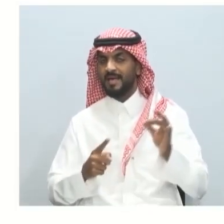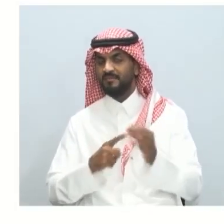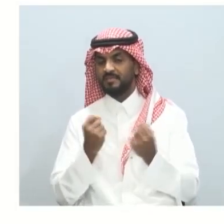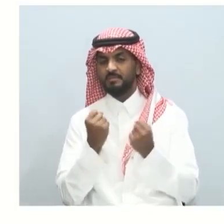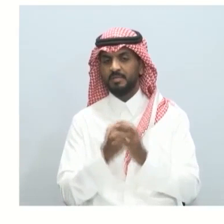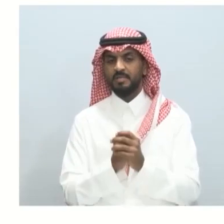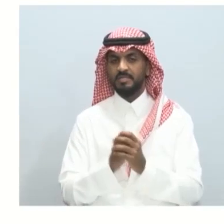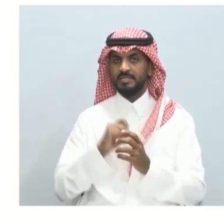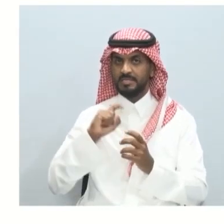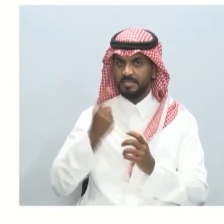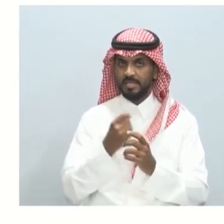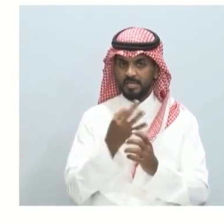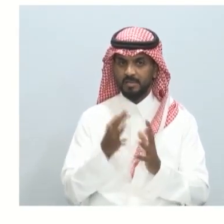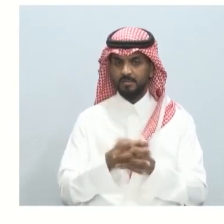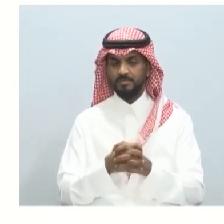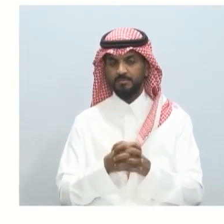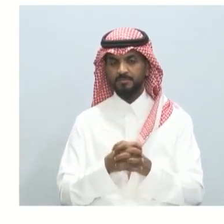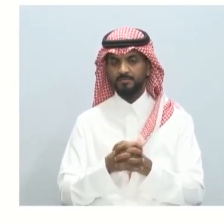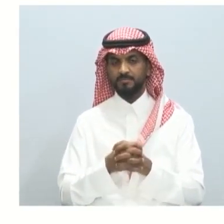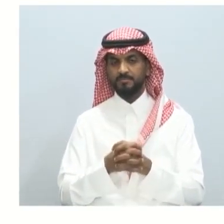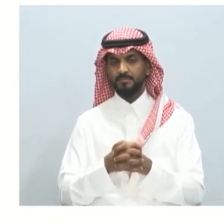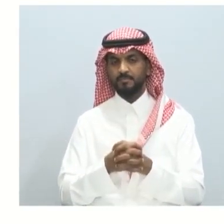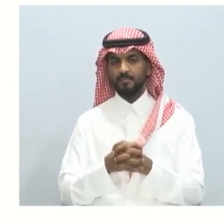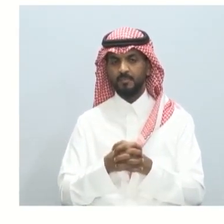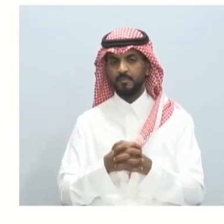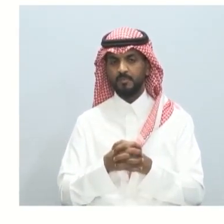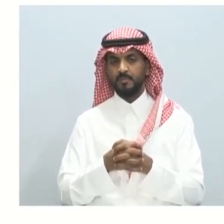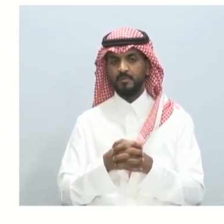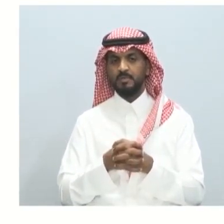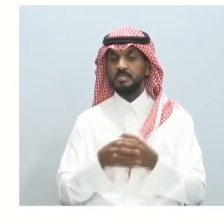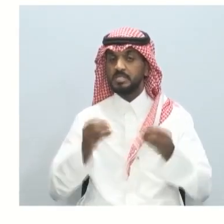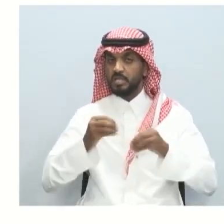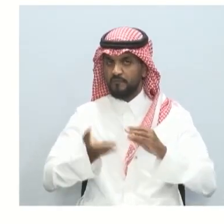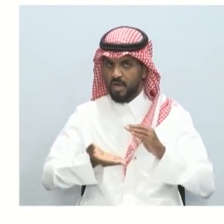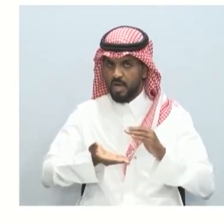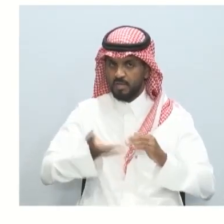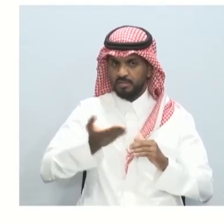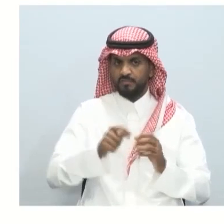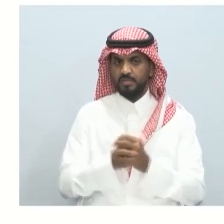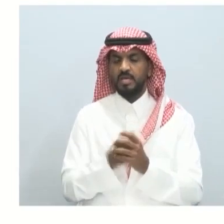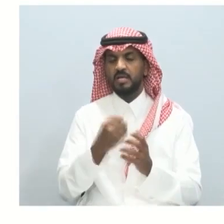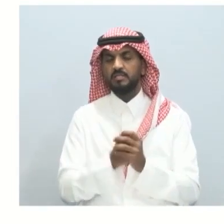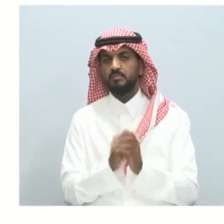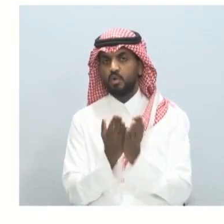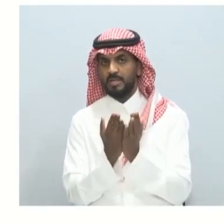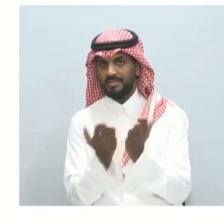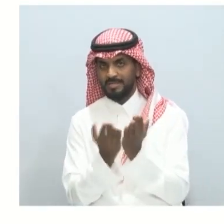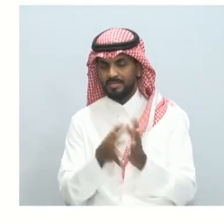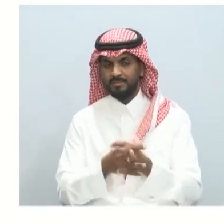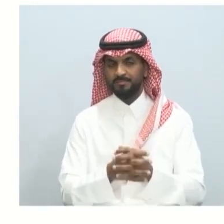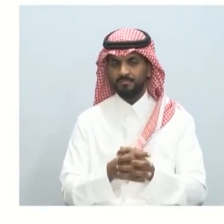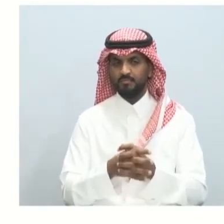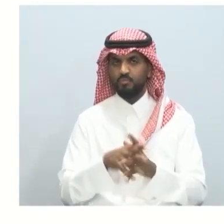اهداف تدريبك على تسريع القراءه من اهداف تدريبك على تسريع القراءه زياده كفاءه مقرراتك